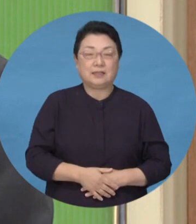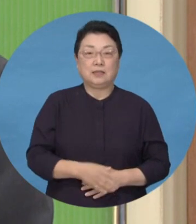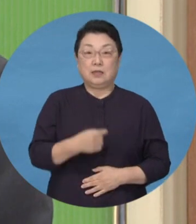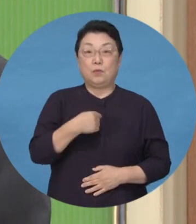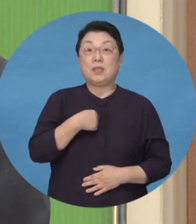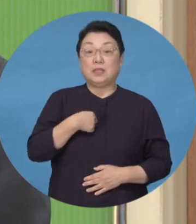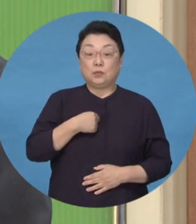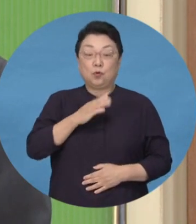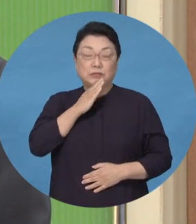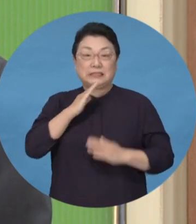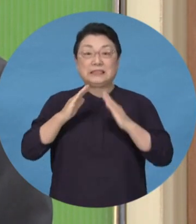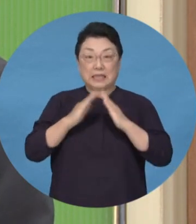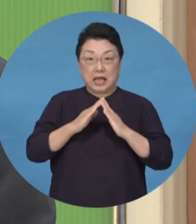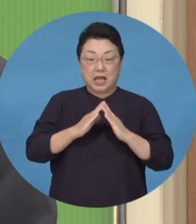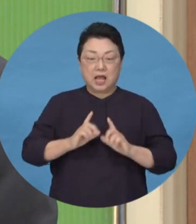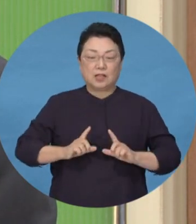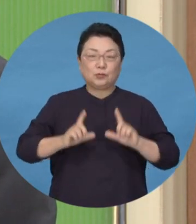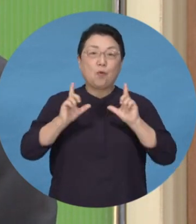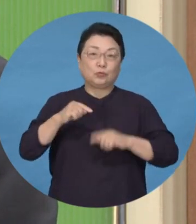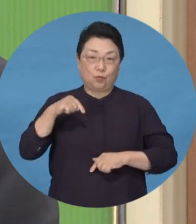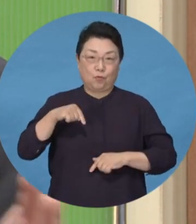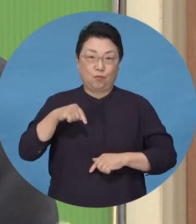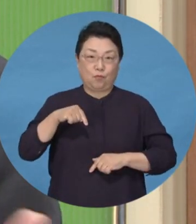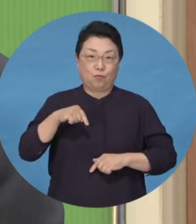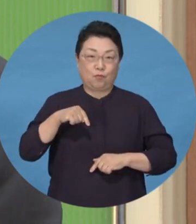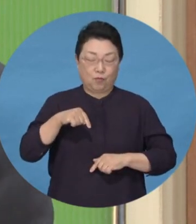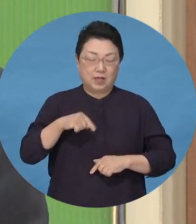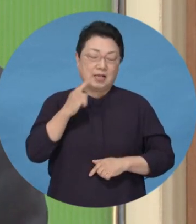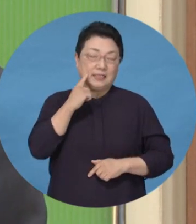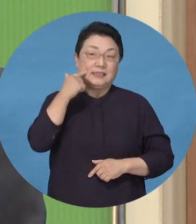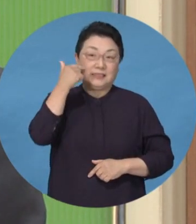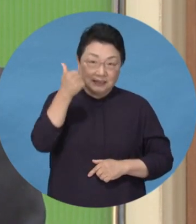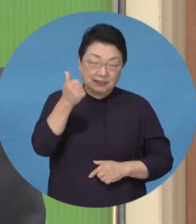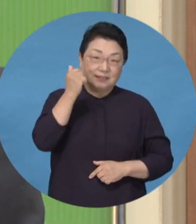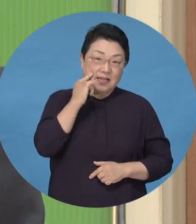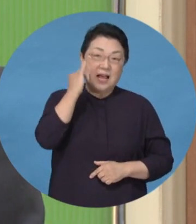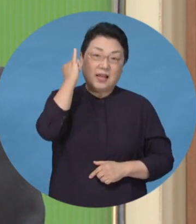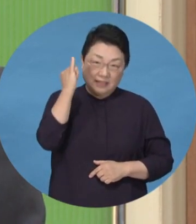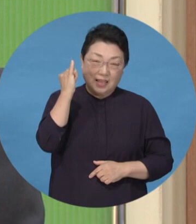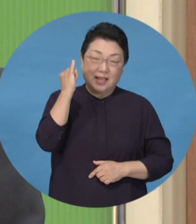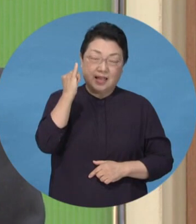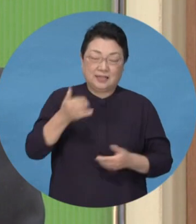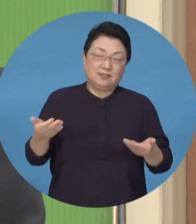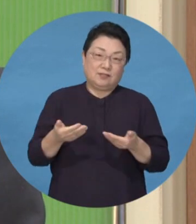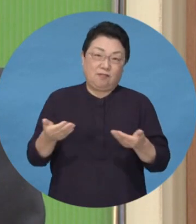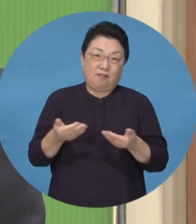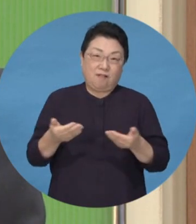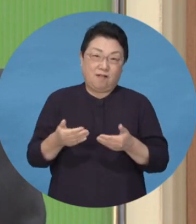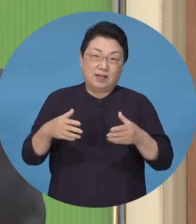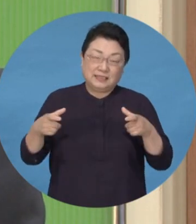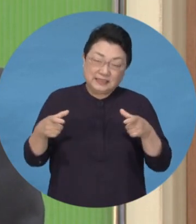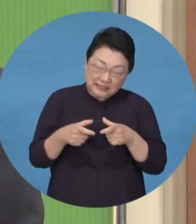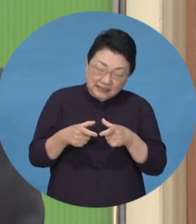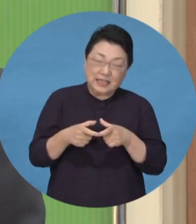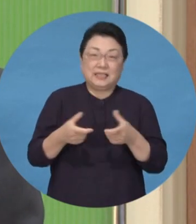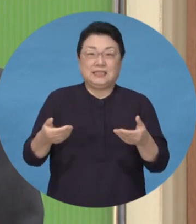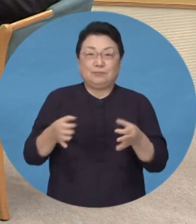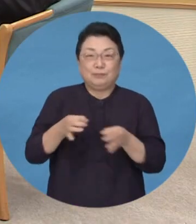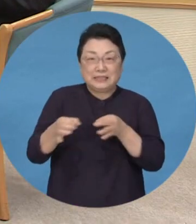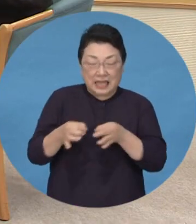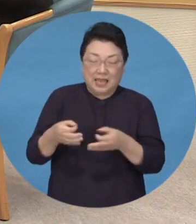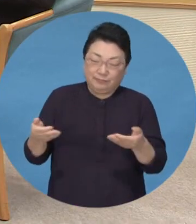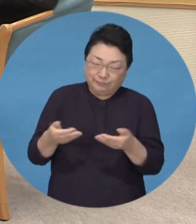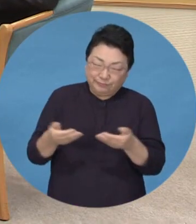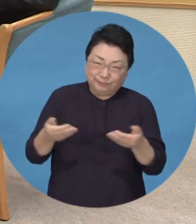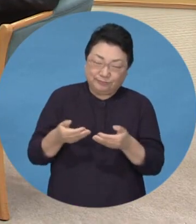実家東京の下町でチーズあの父と母で営む小さな布地の卸売業を